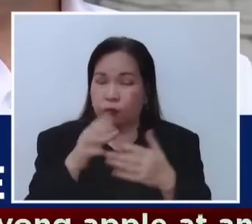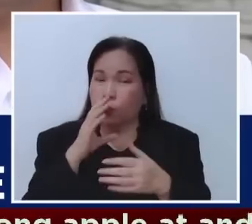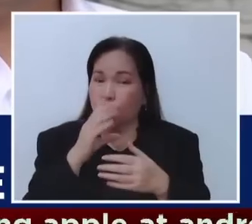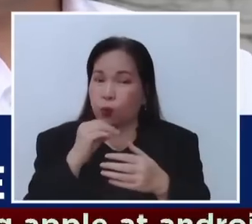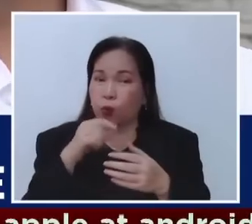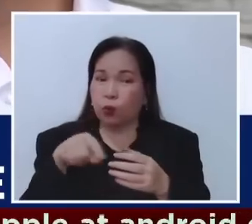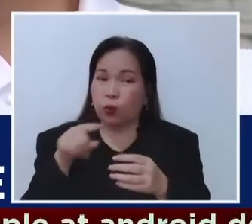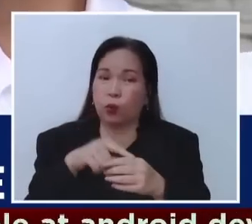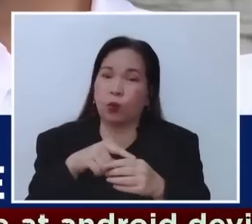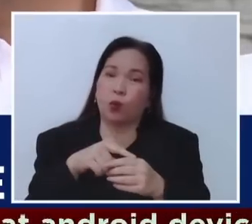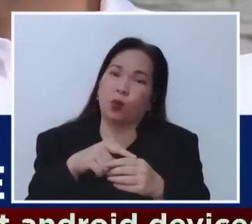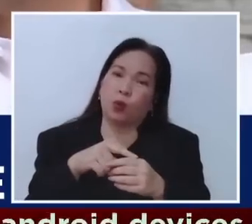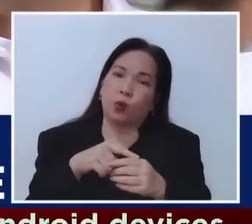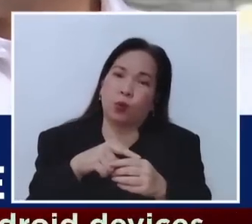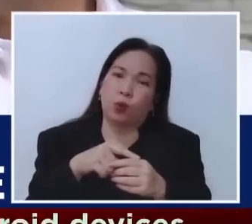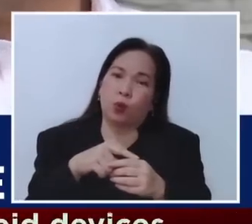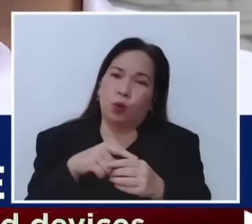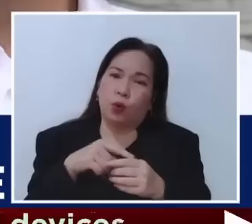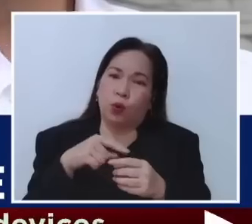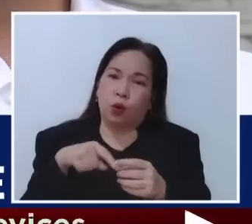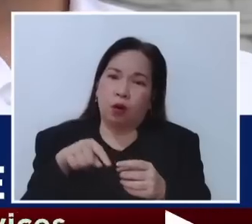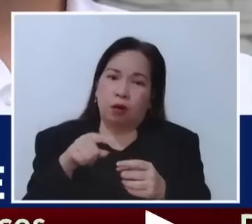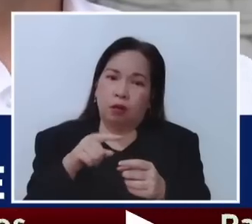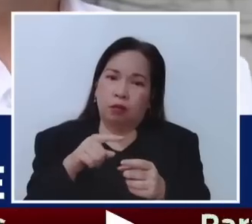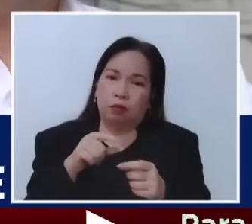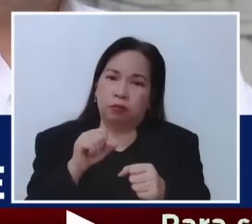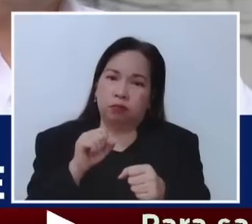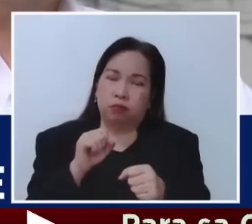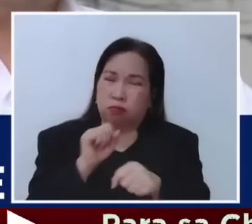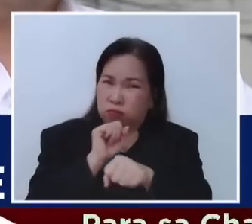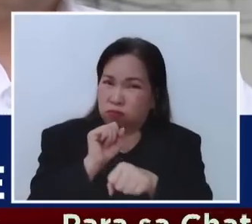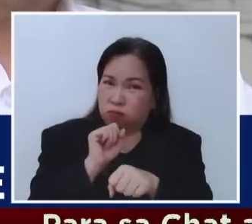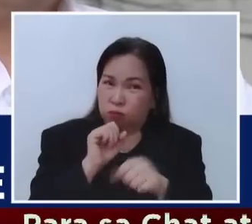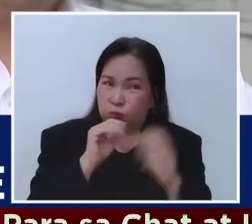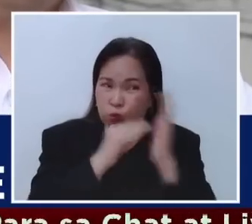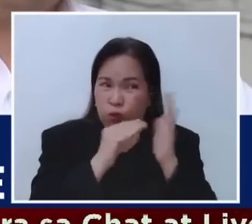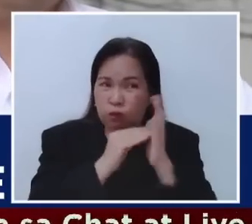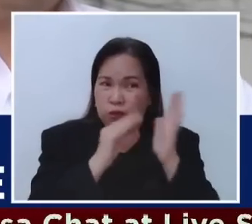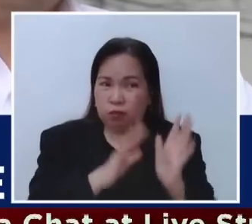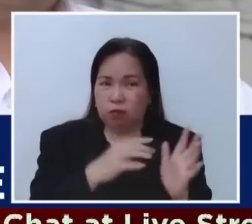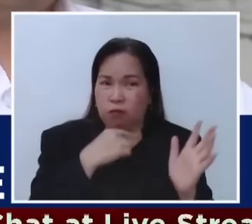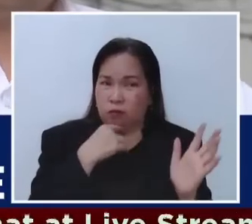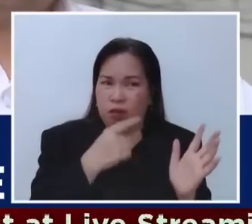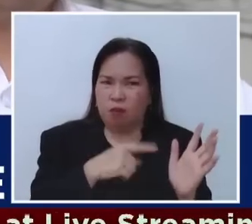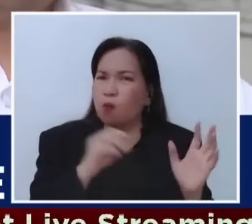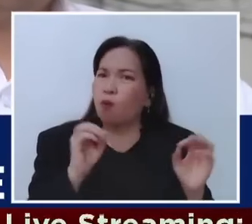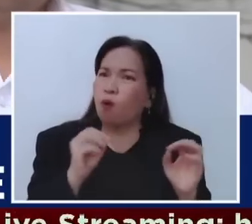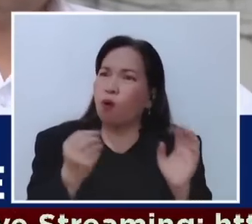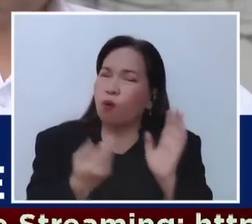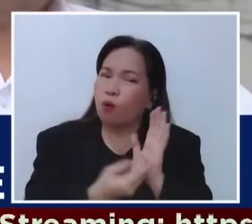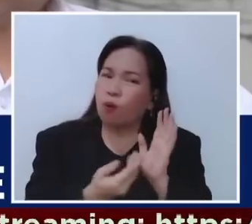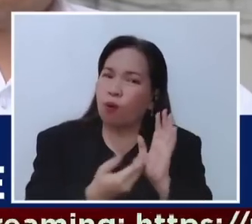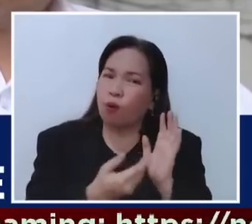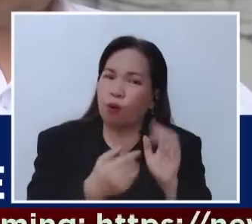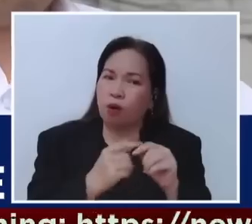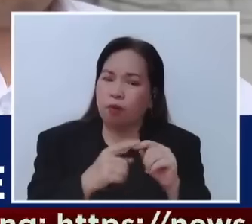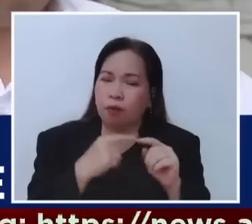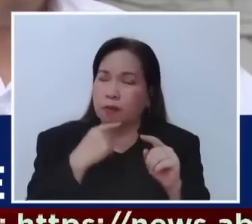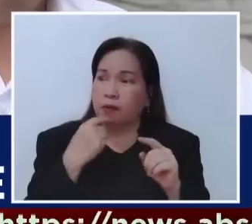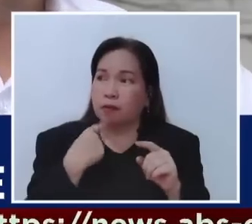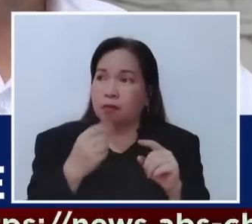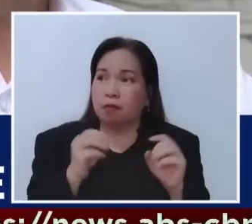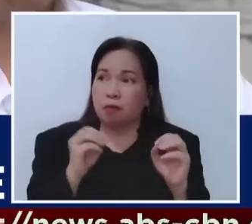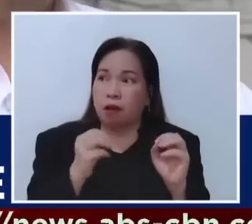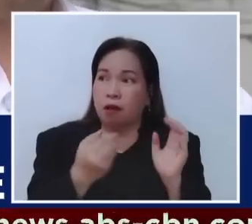pa ang magsasabing walang probable cause? Because if any prosecutor says that there is no probable cause, in